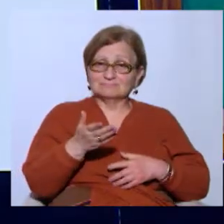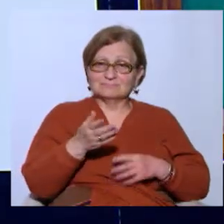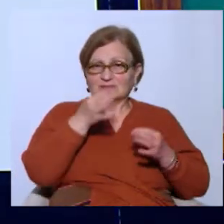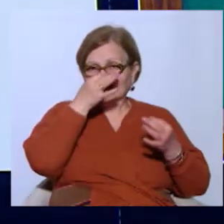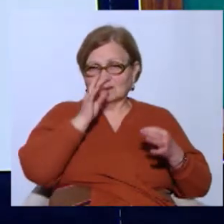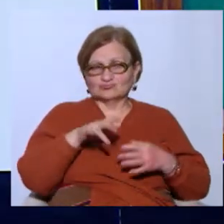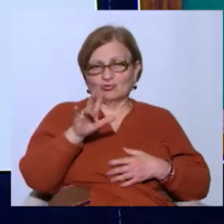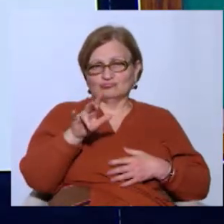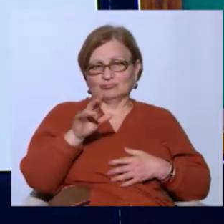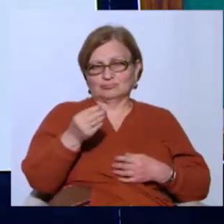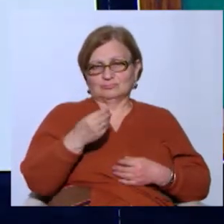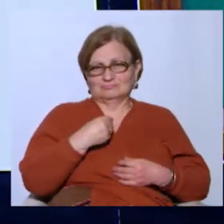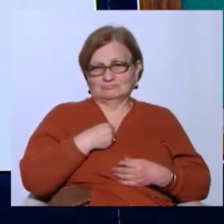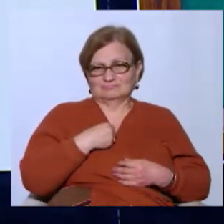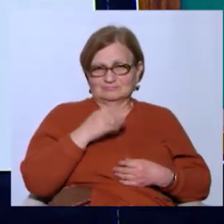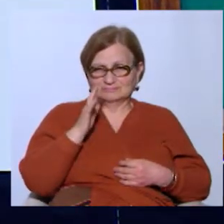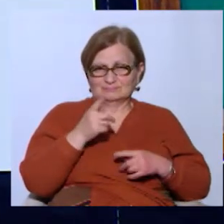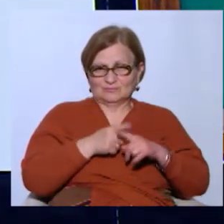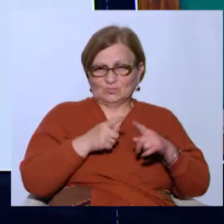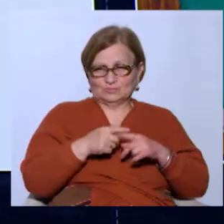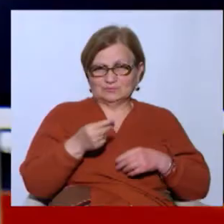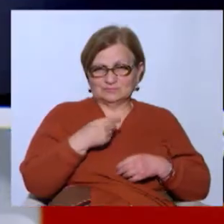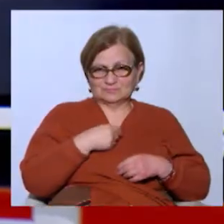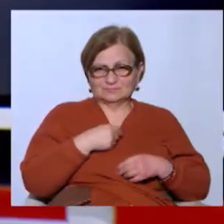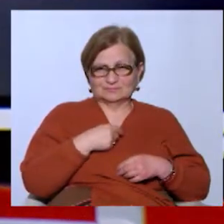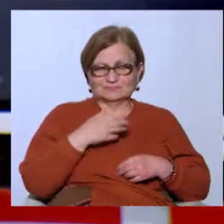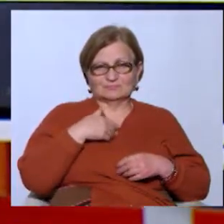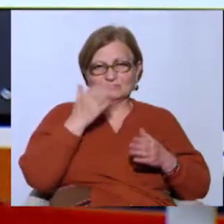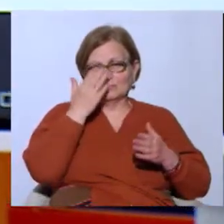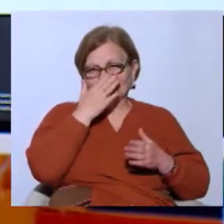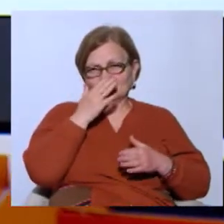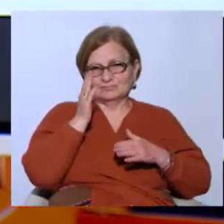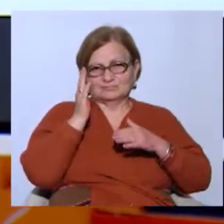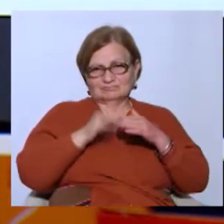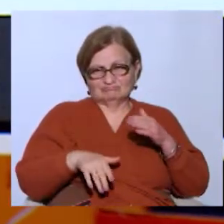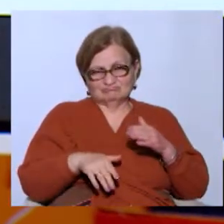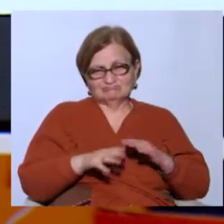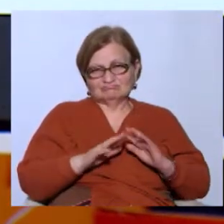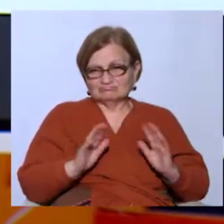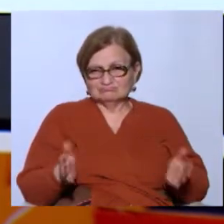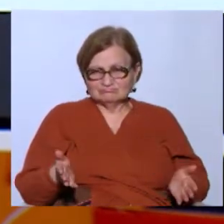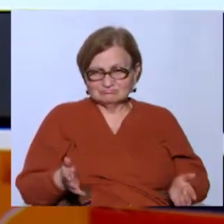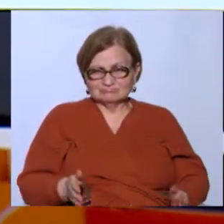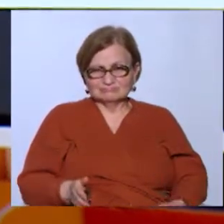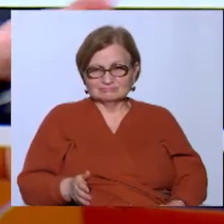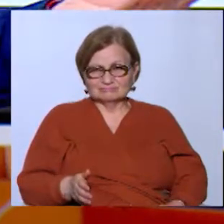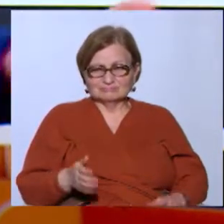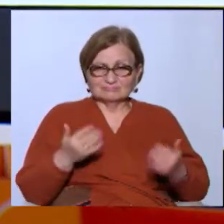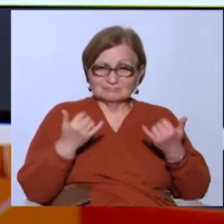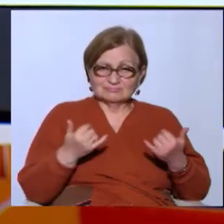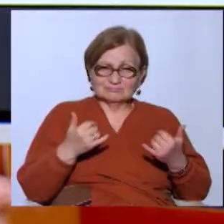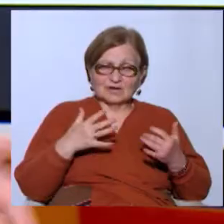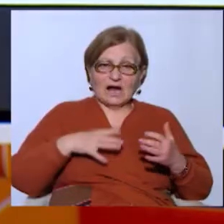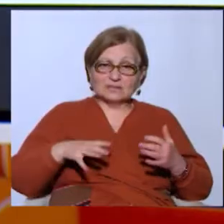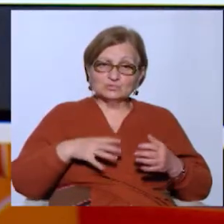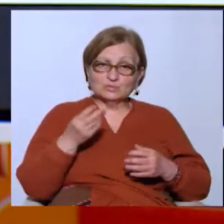35 ლარი, მშვენიერია. ძალიან კარგი. აჰა, ჩვენი გაკვეთილიც დასასრულს მიუახლოვდა. ჩვენ დღეს